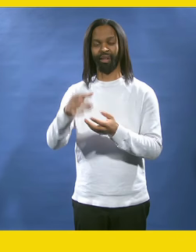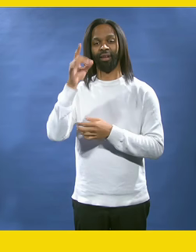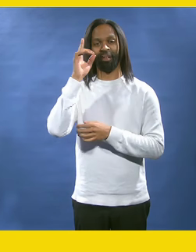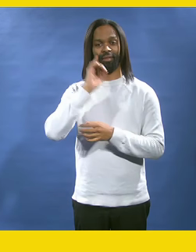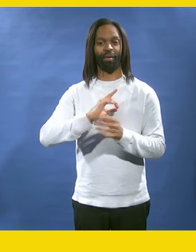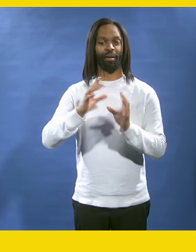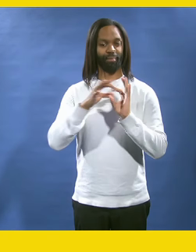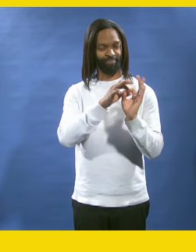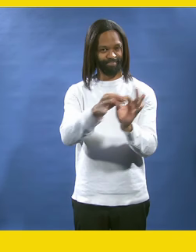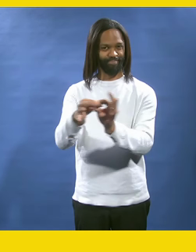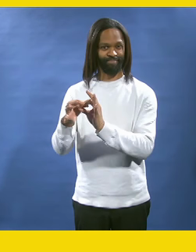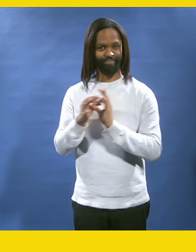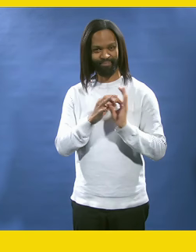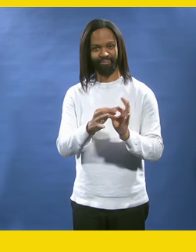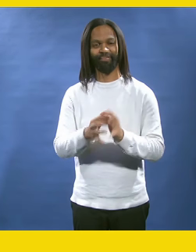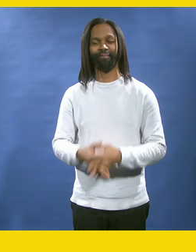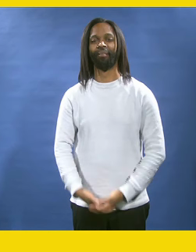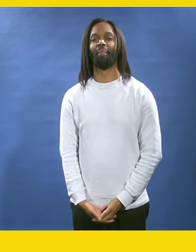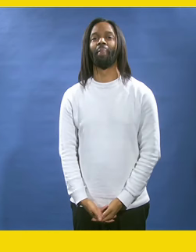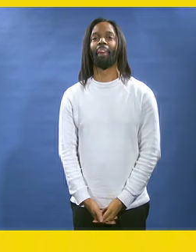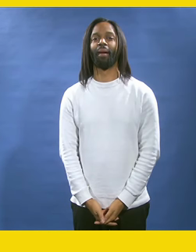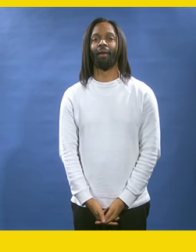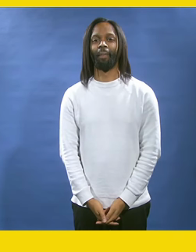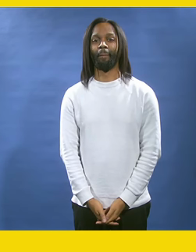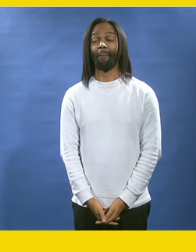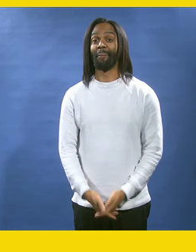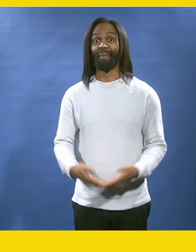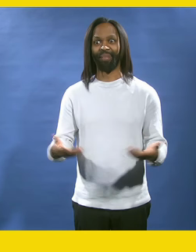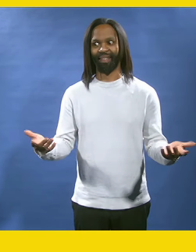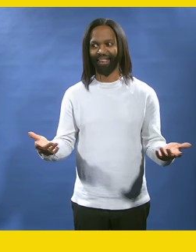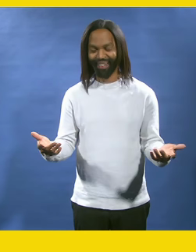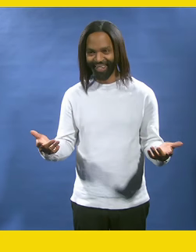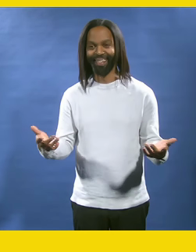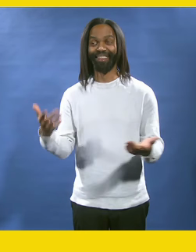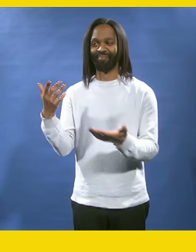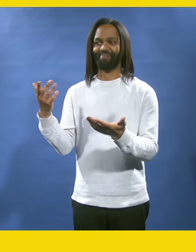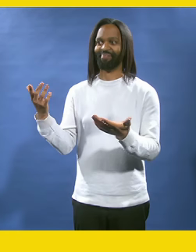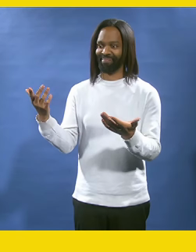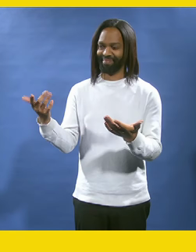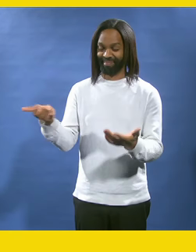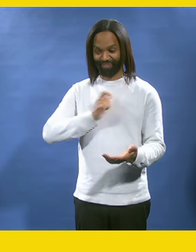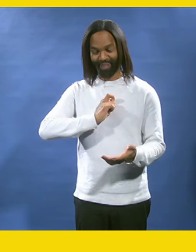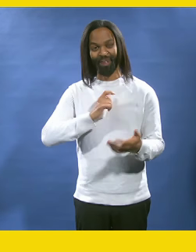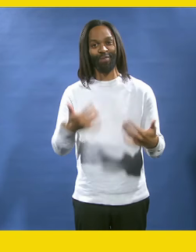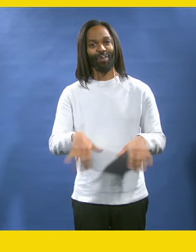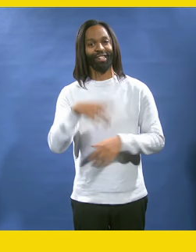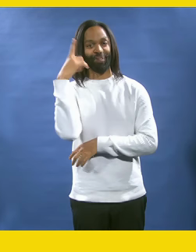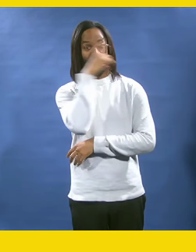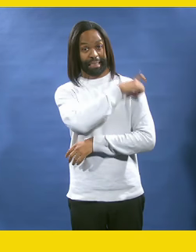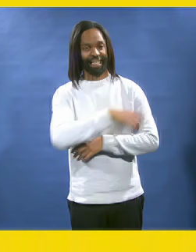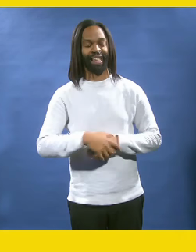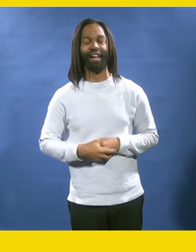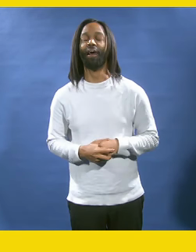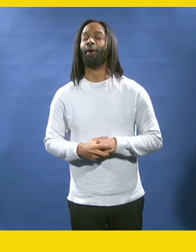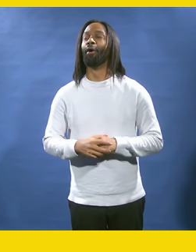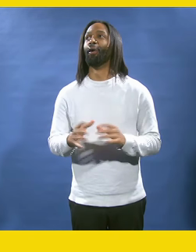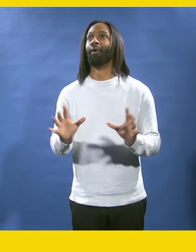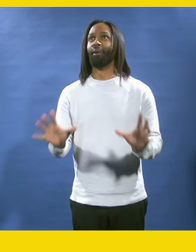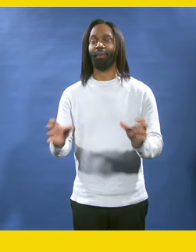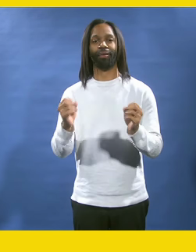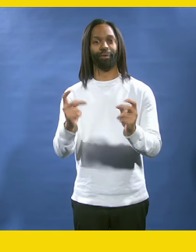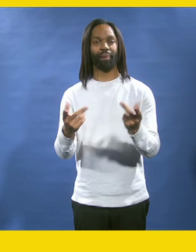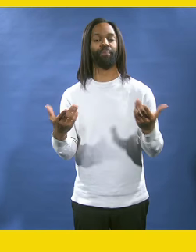Bon, c'est difficile d'enchaîner après ça. Je vais maintenant